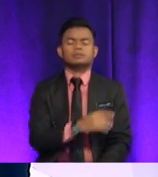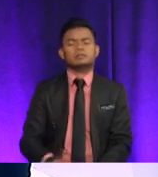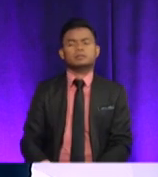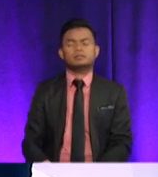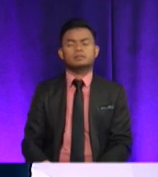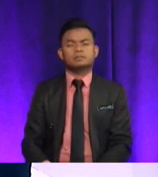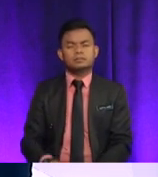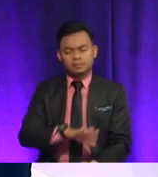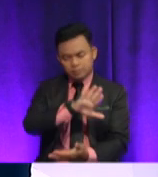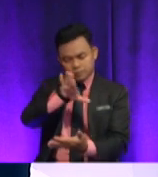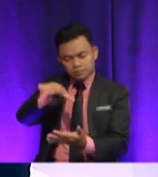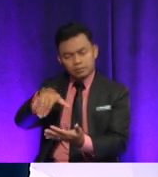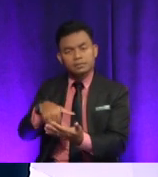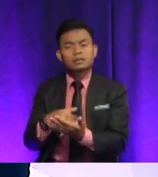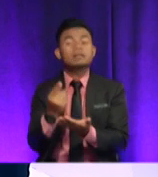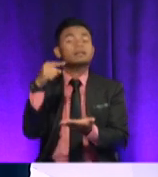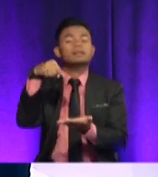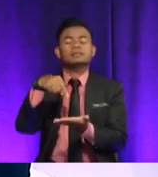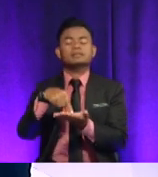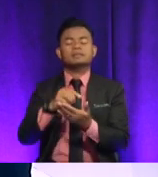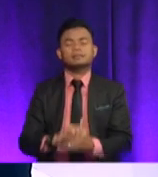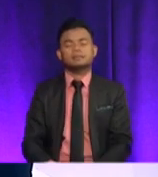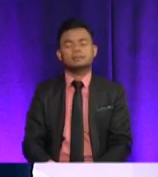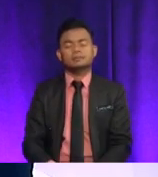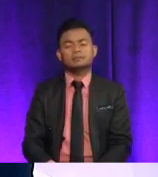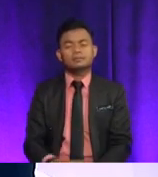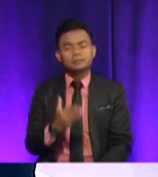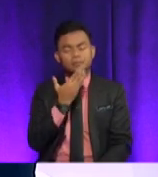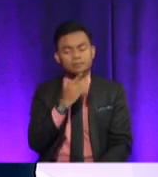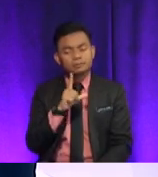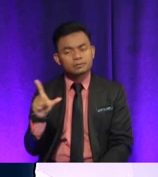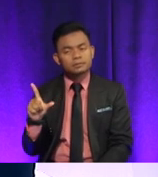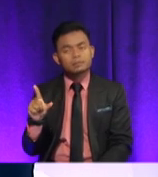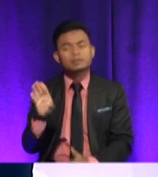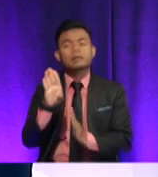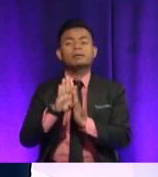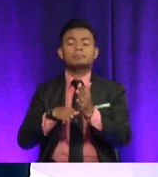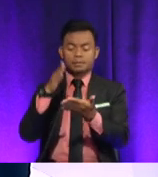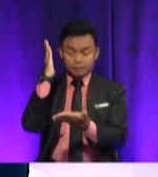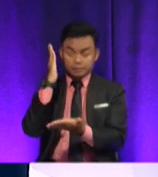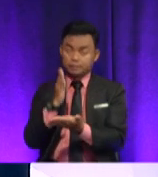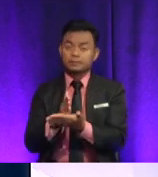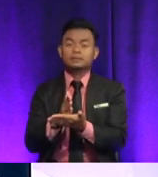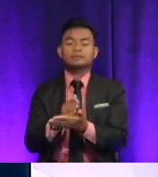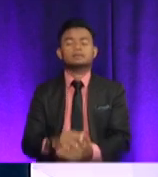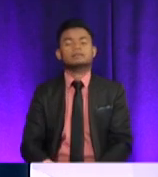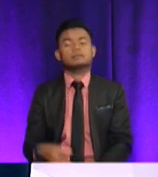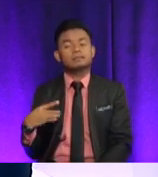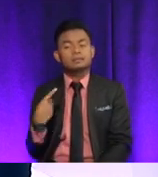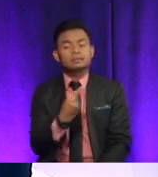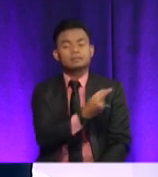sekalian ini Baiklah berhenti kita